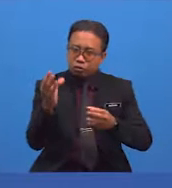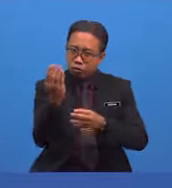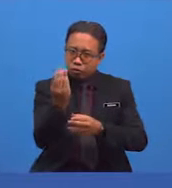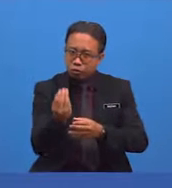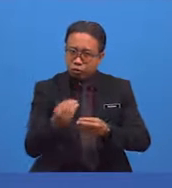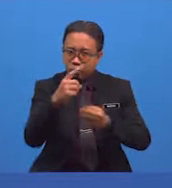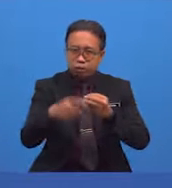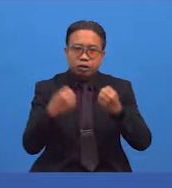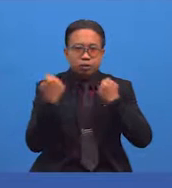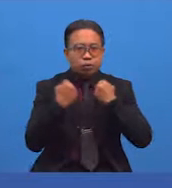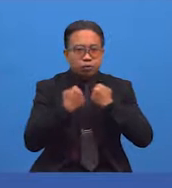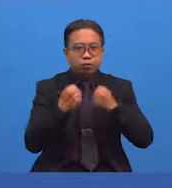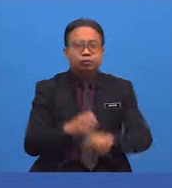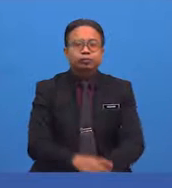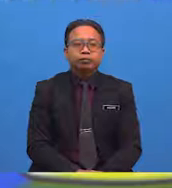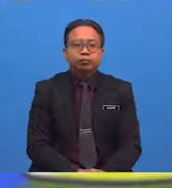apabila disejukkan.